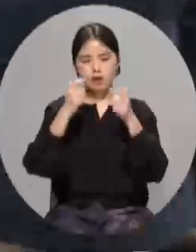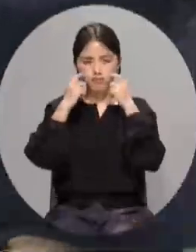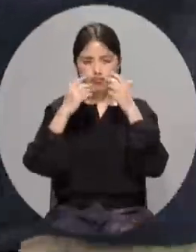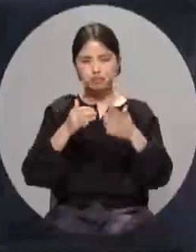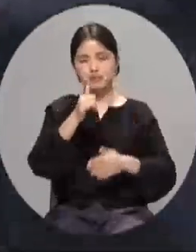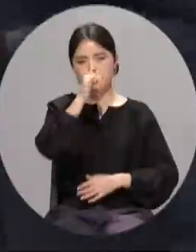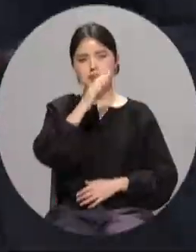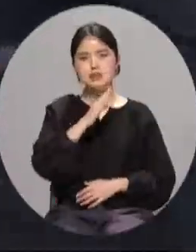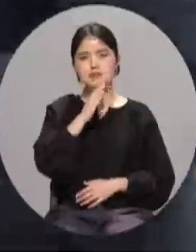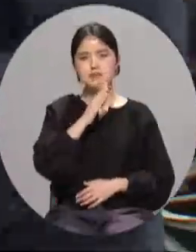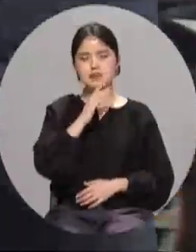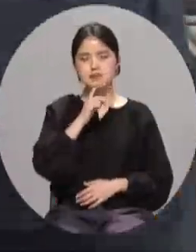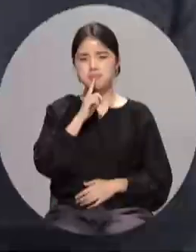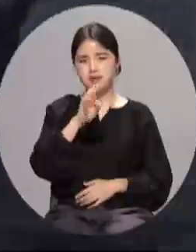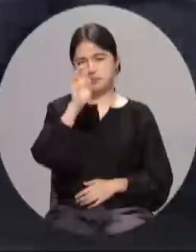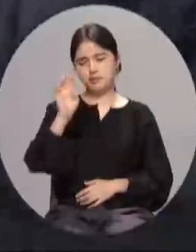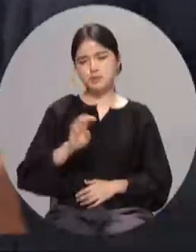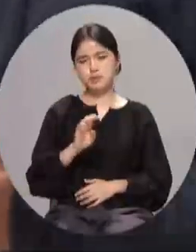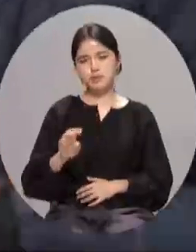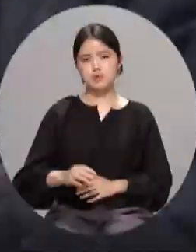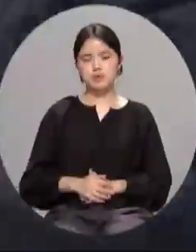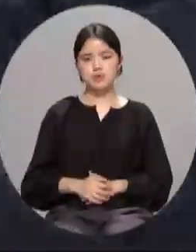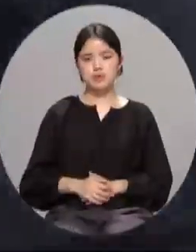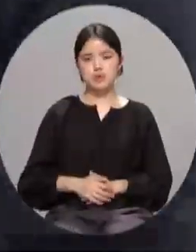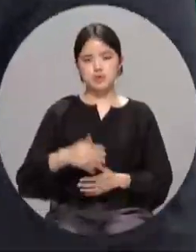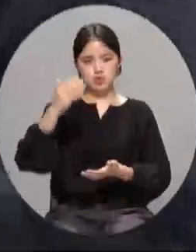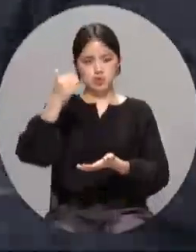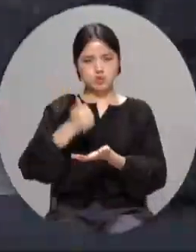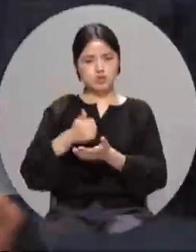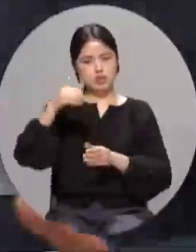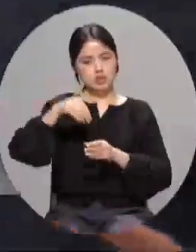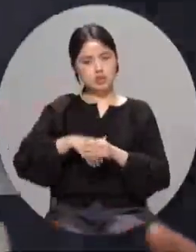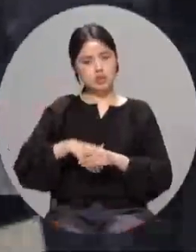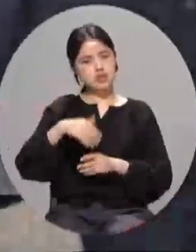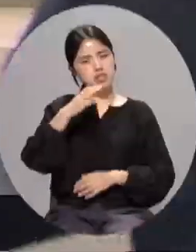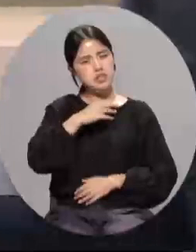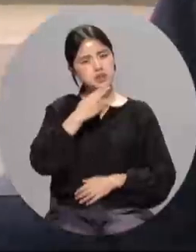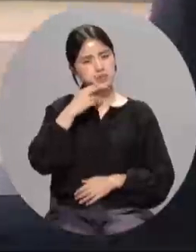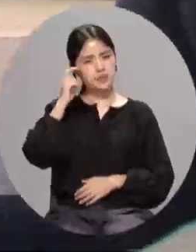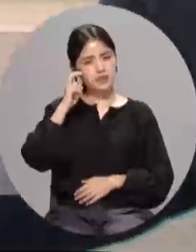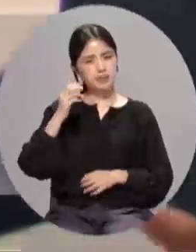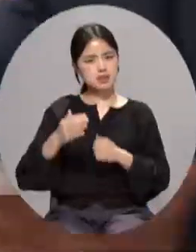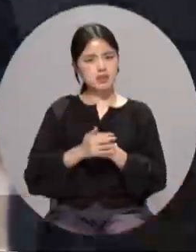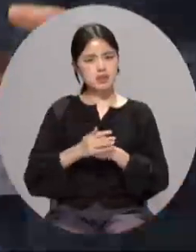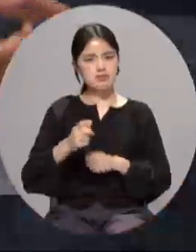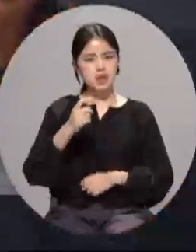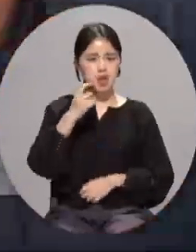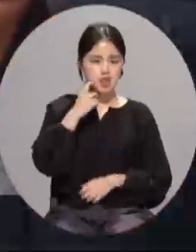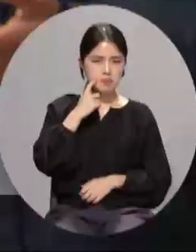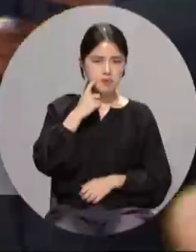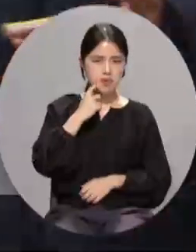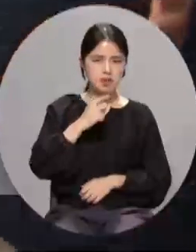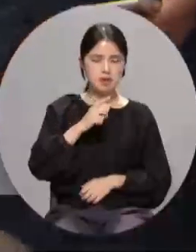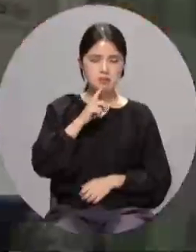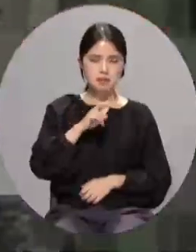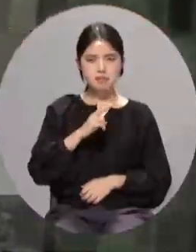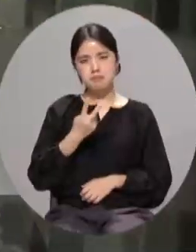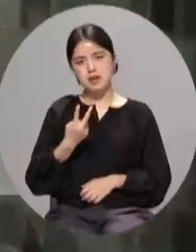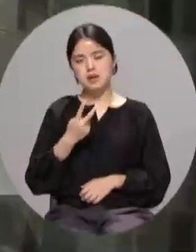있었다고 증언을 반복했습니다. 총장 선거에 득이 되지 않을 것 같아 위증을 반복했다고 이유를